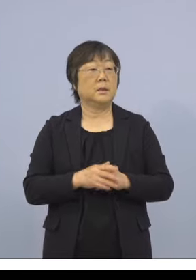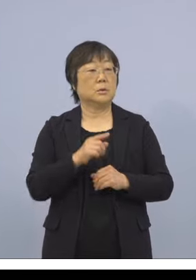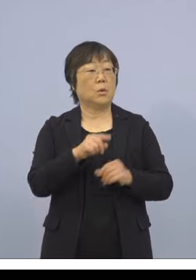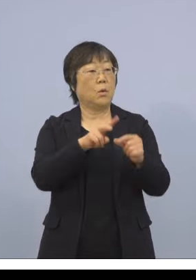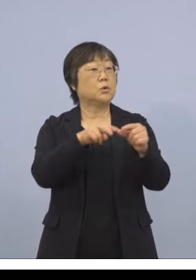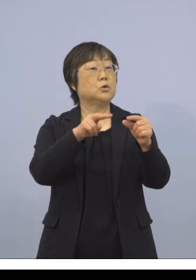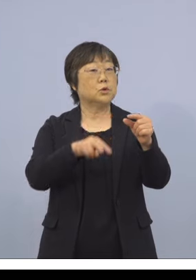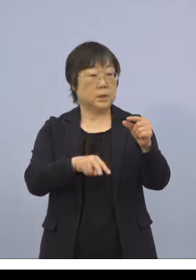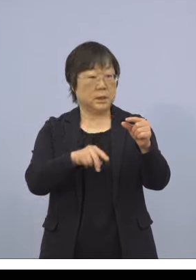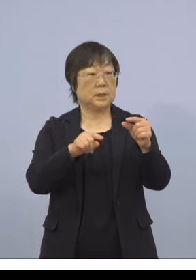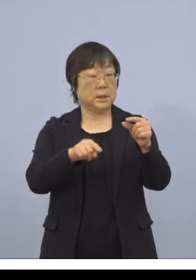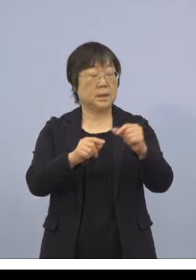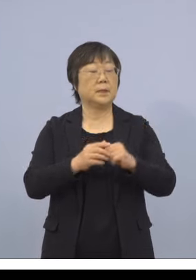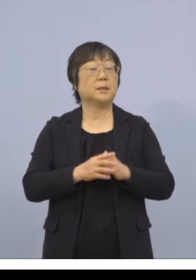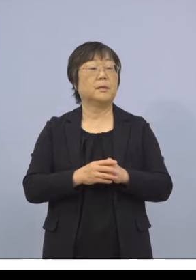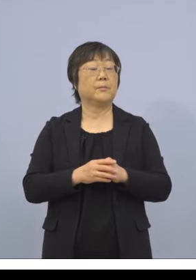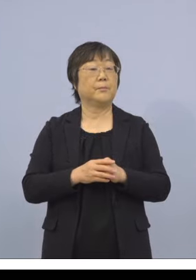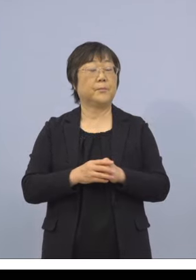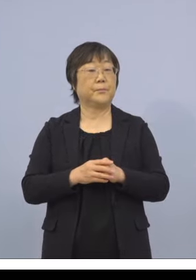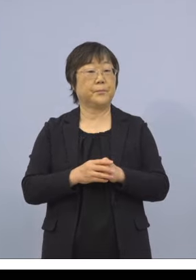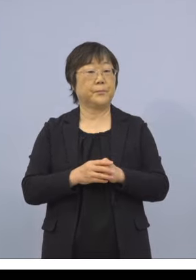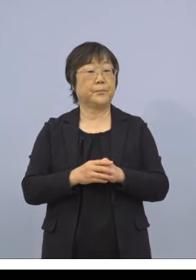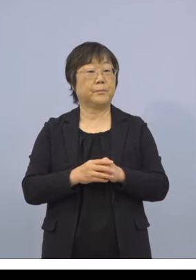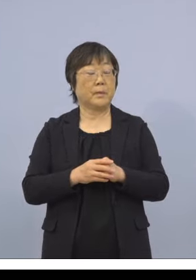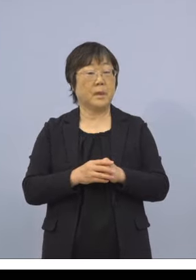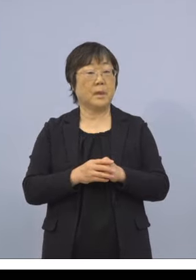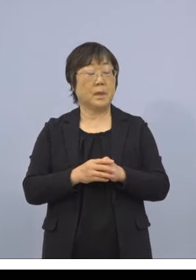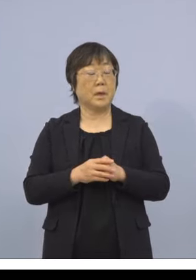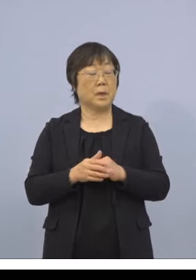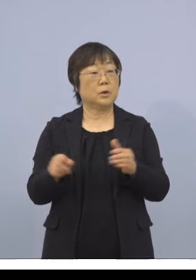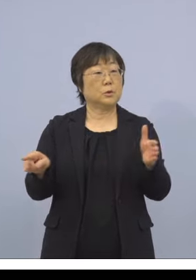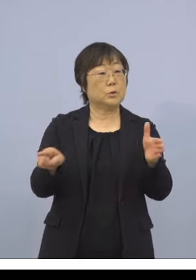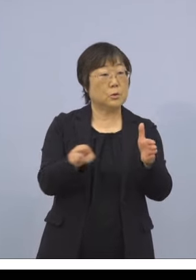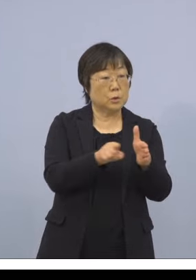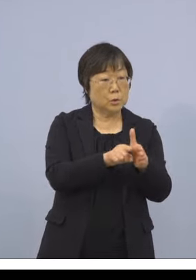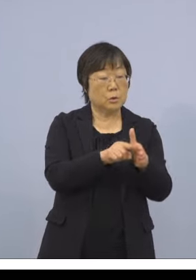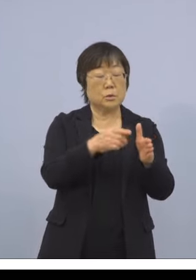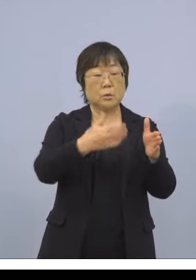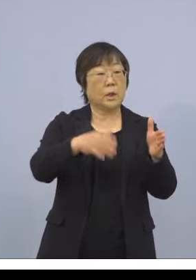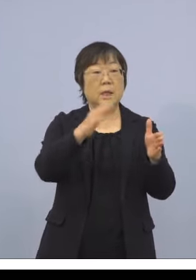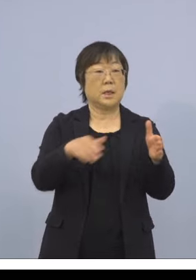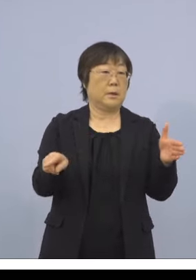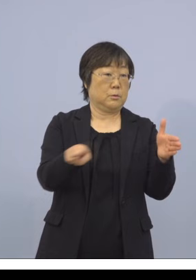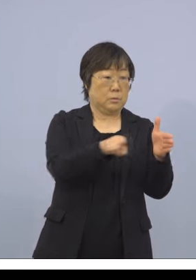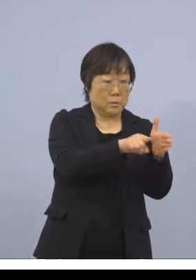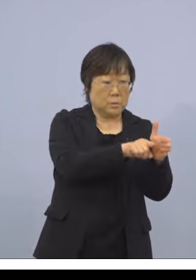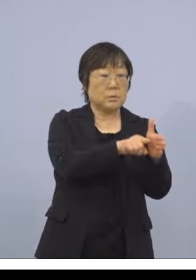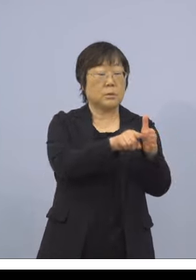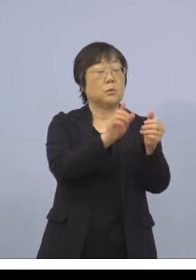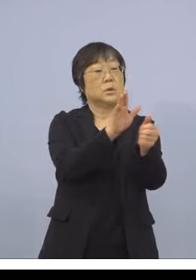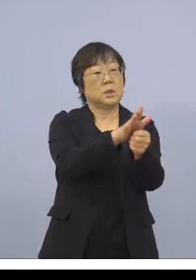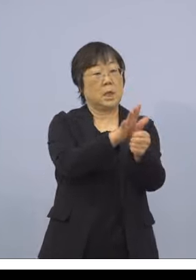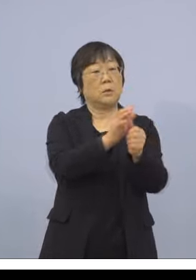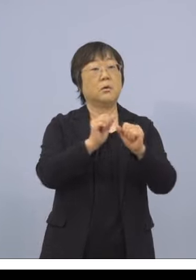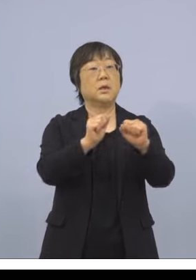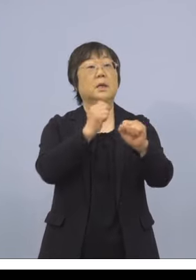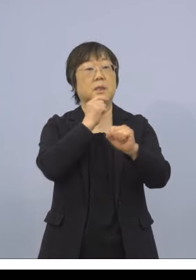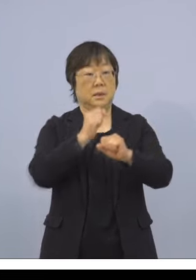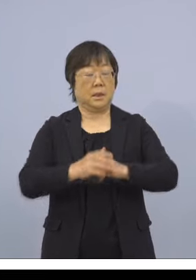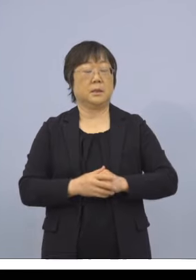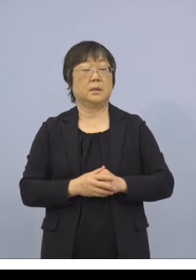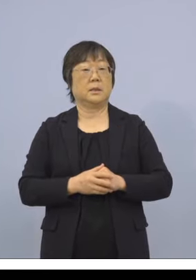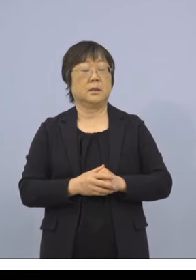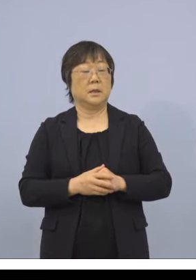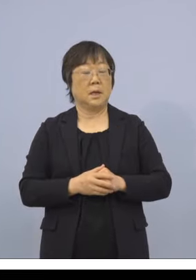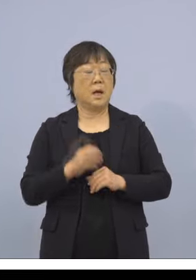中心にですね、切れ目のない支援をしていきたいと、まあ、こういう